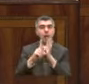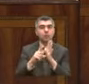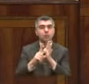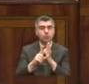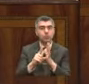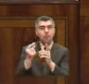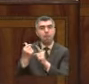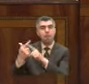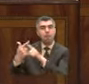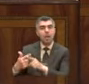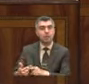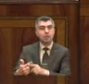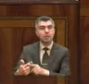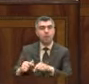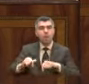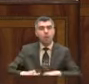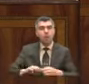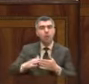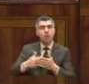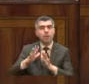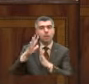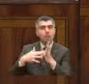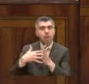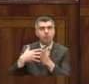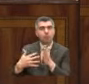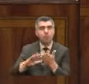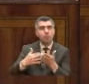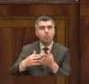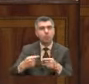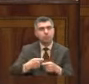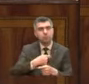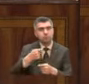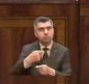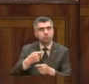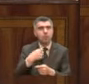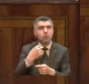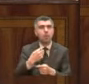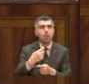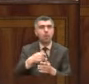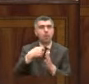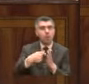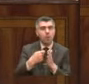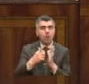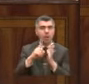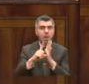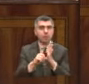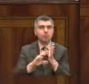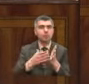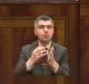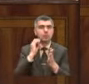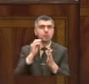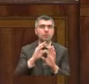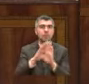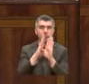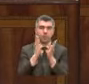ديال الماليه، وجميع الوزارات جابوا لكم البرامج المرتبطه بهذا الذي اشرت اليه، وجاءوا اليكم بمشاريع قوانين مرتبطه بكل هذه